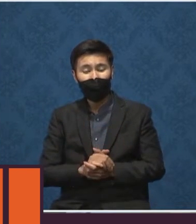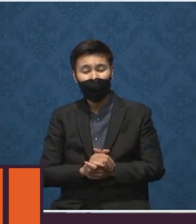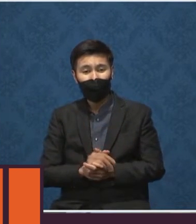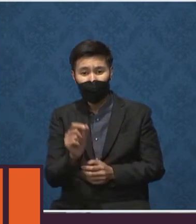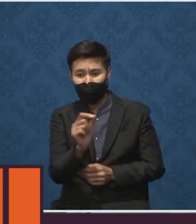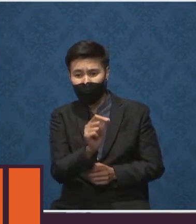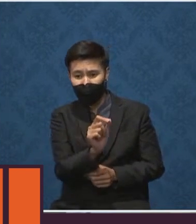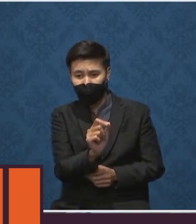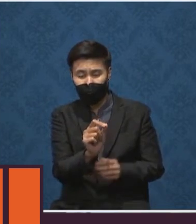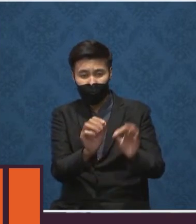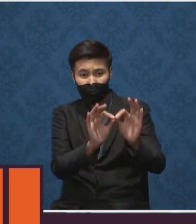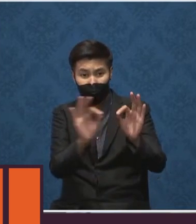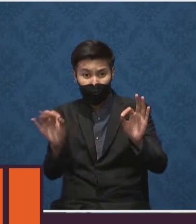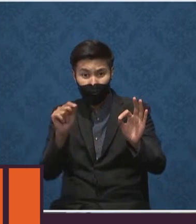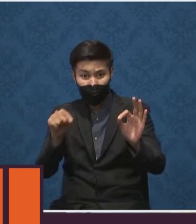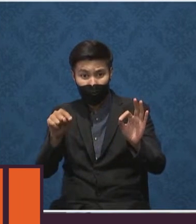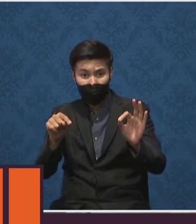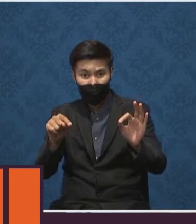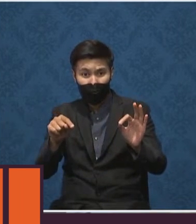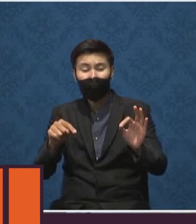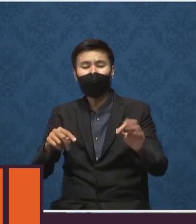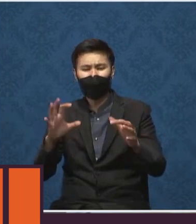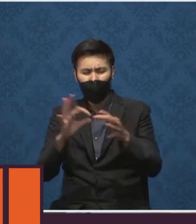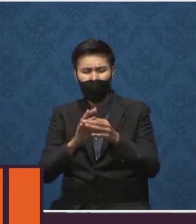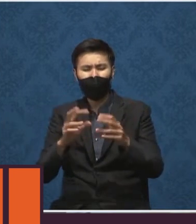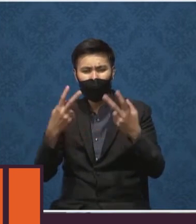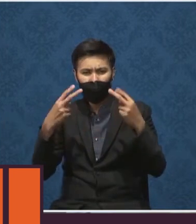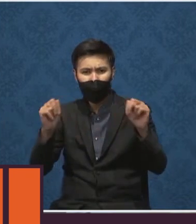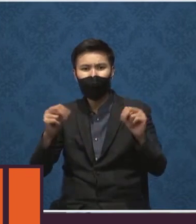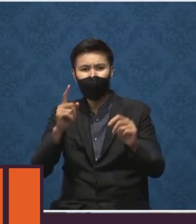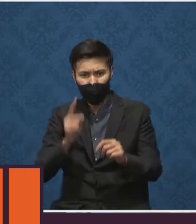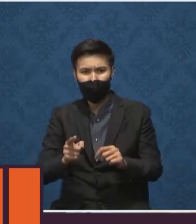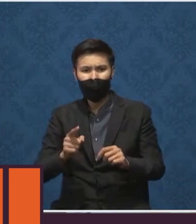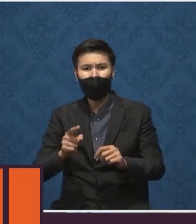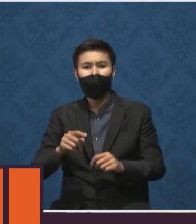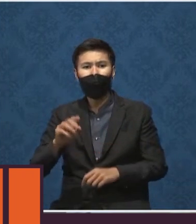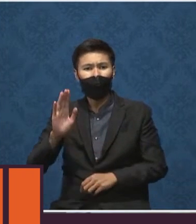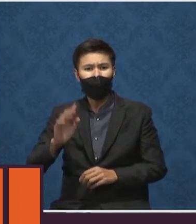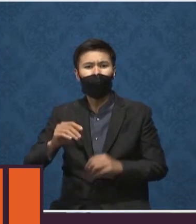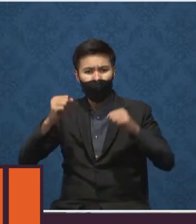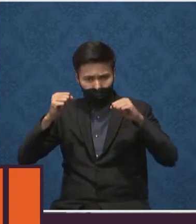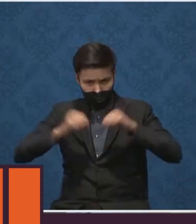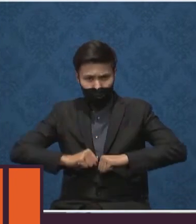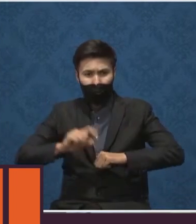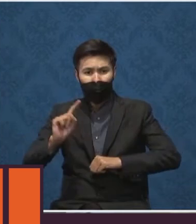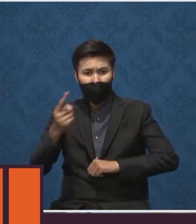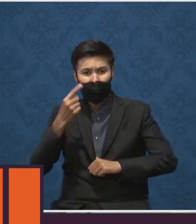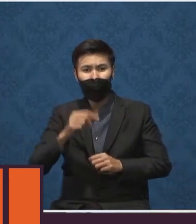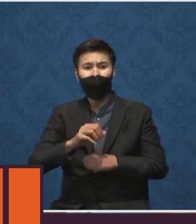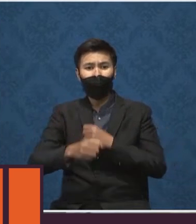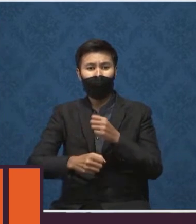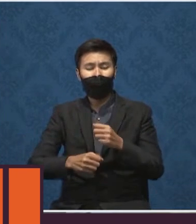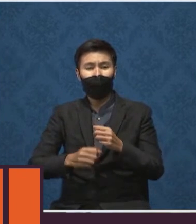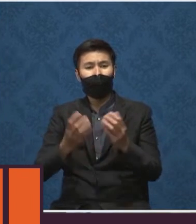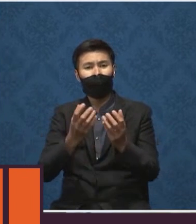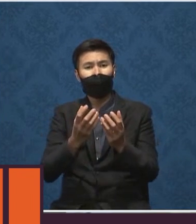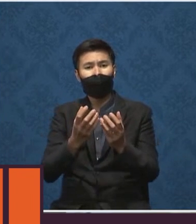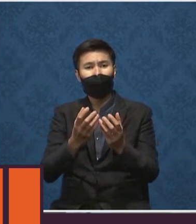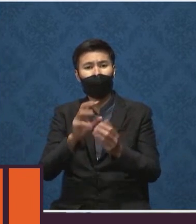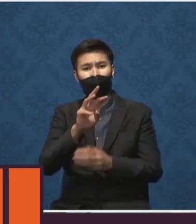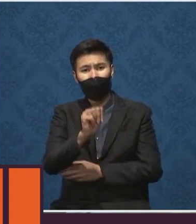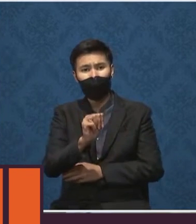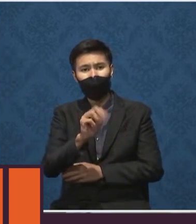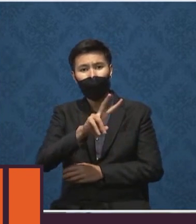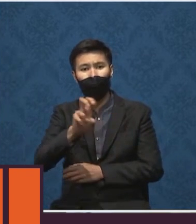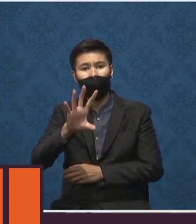ณว่าถาจะตัดอาจศ. เลอกนายกนั้นจะต้กไปทำปชามติอี้ก็ผิดครับเพาะวารัมูล 2ในมาตรา 25